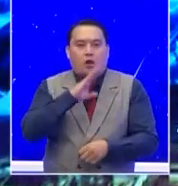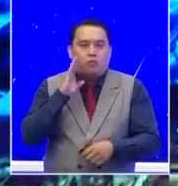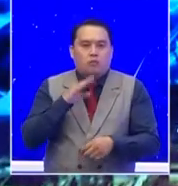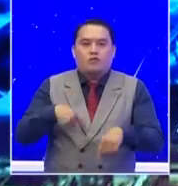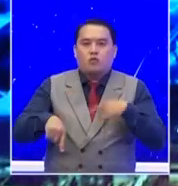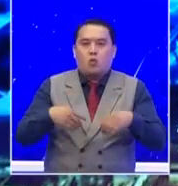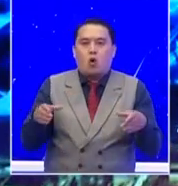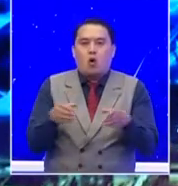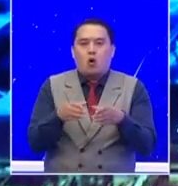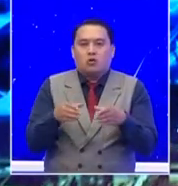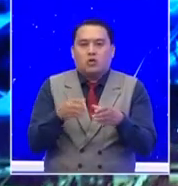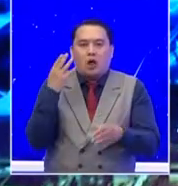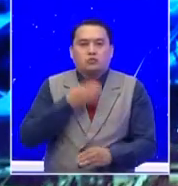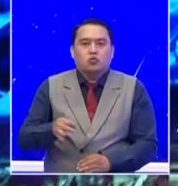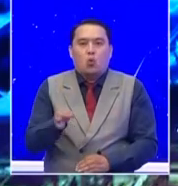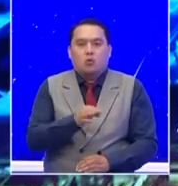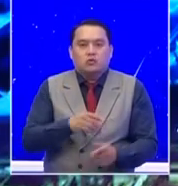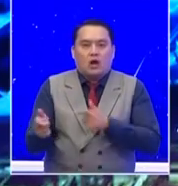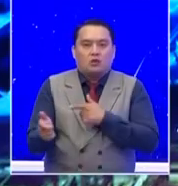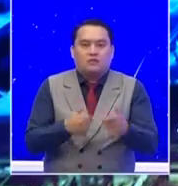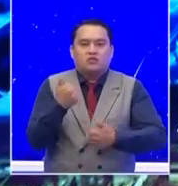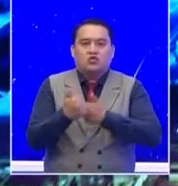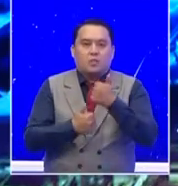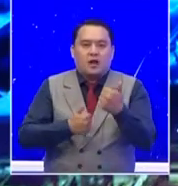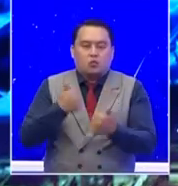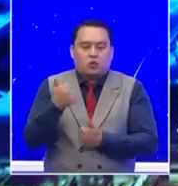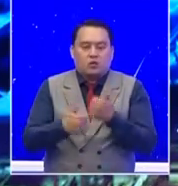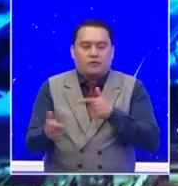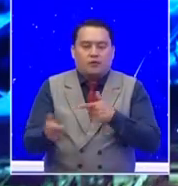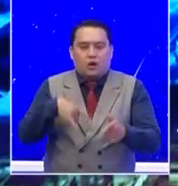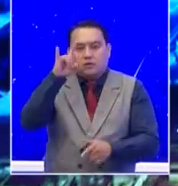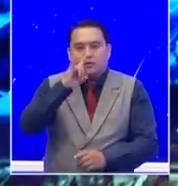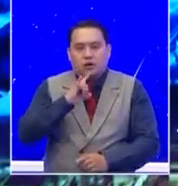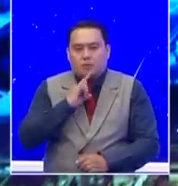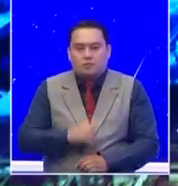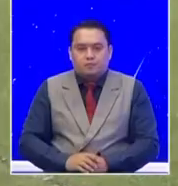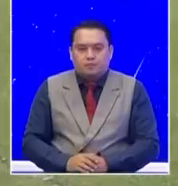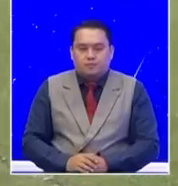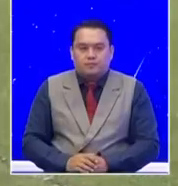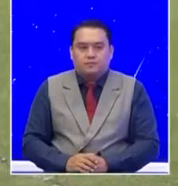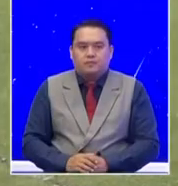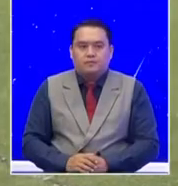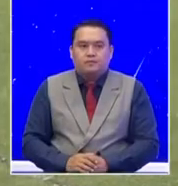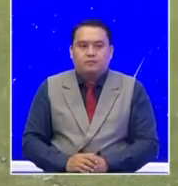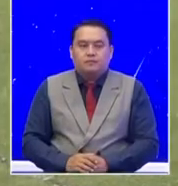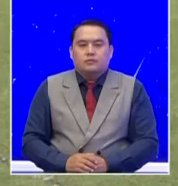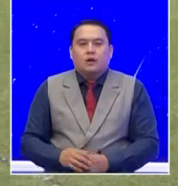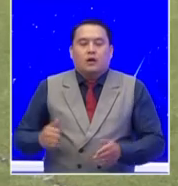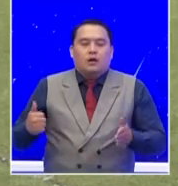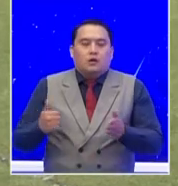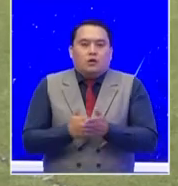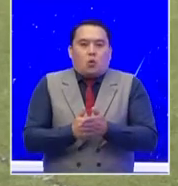футбольная команда юниоров алматинской области готовиться к чемпионата казахстана до карантинных мероприятий